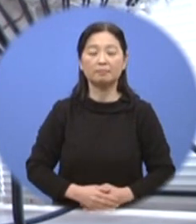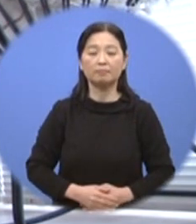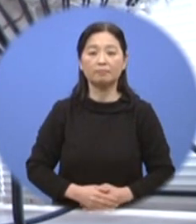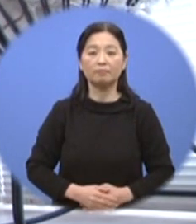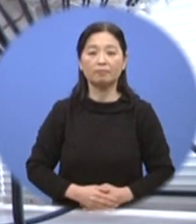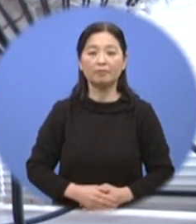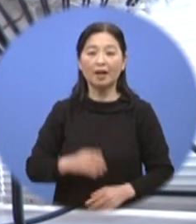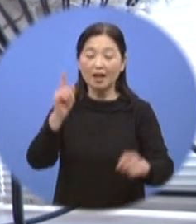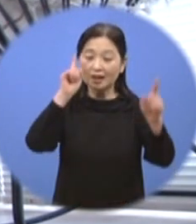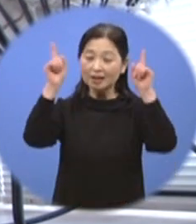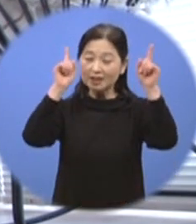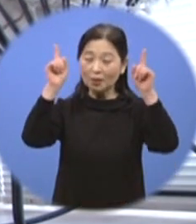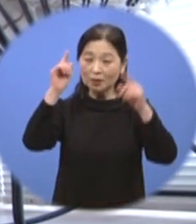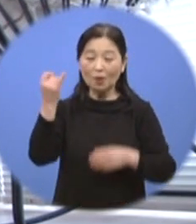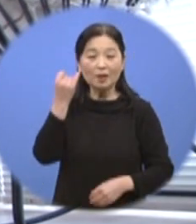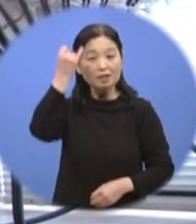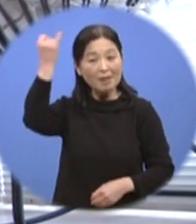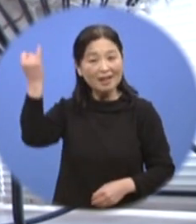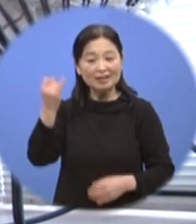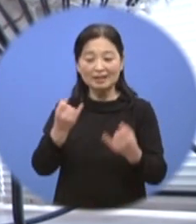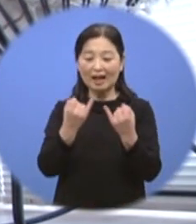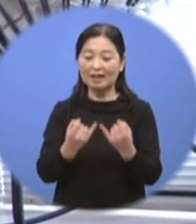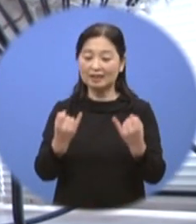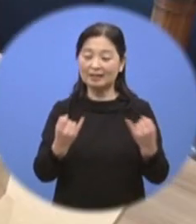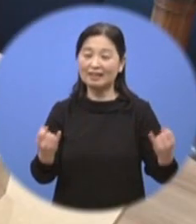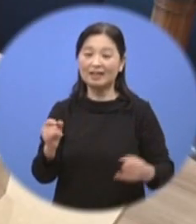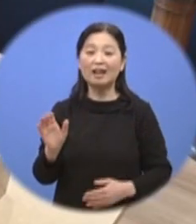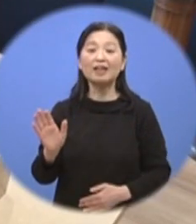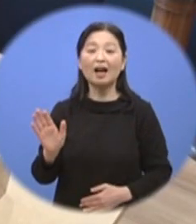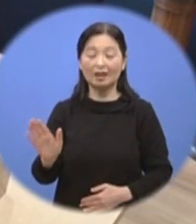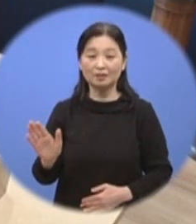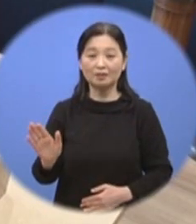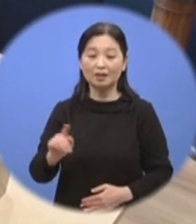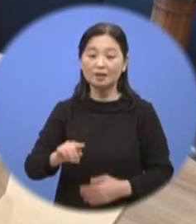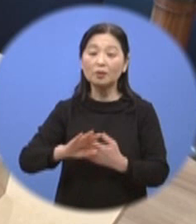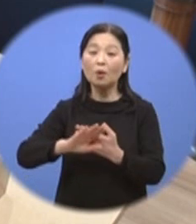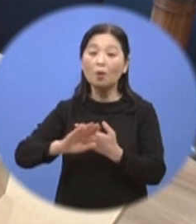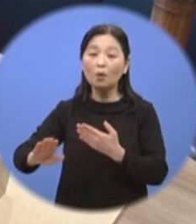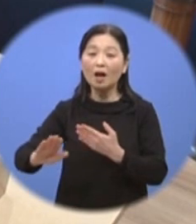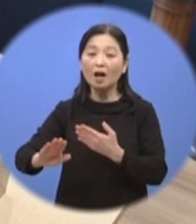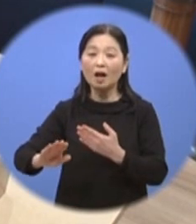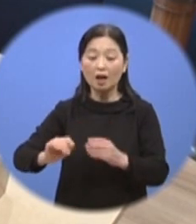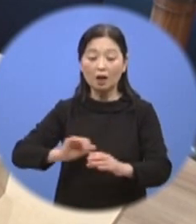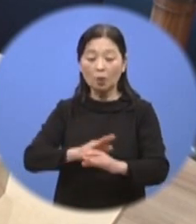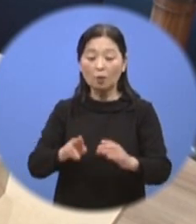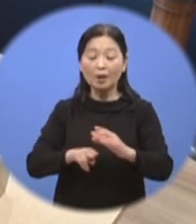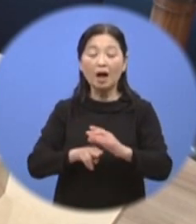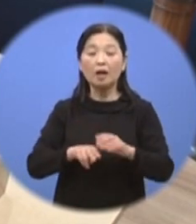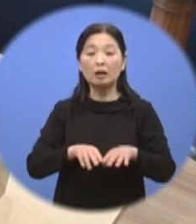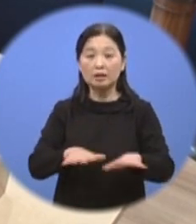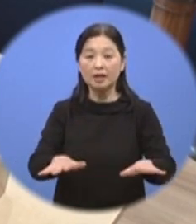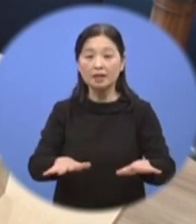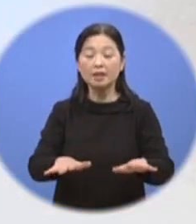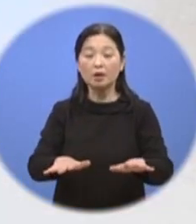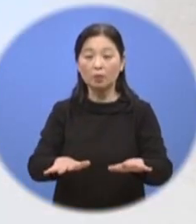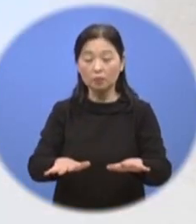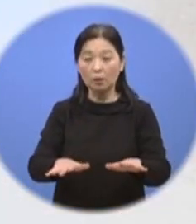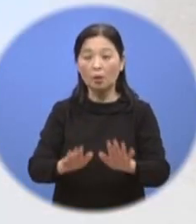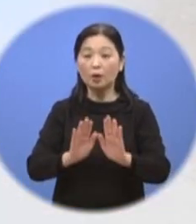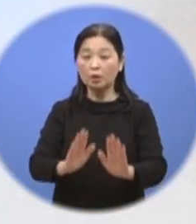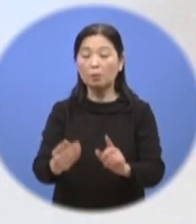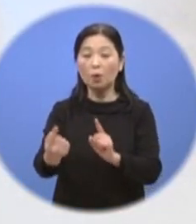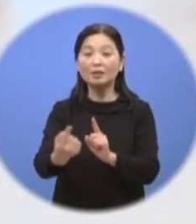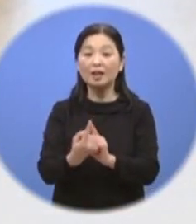リゾートをイメージしたインテリアが備えられているほか新型コロナウイルス感染症の予防対策として設置